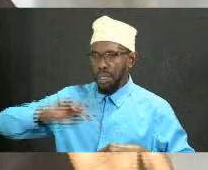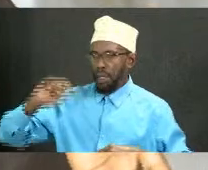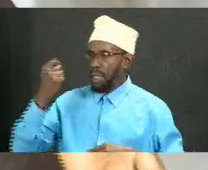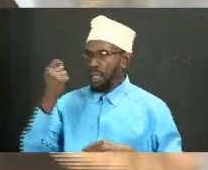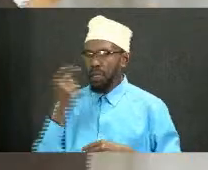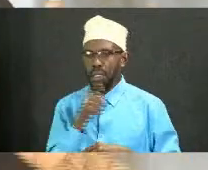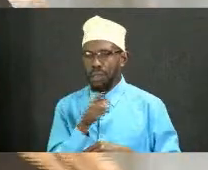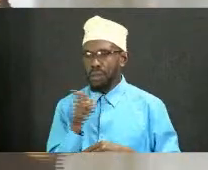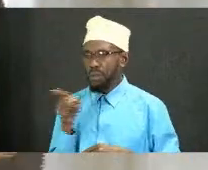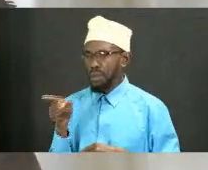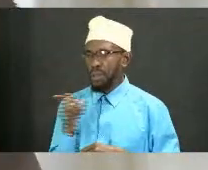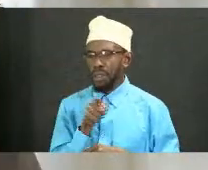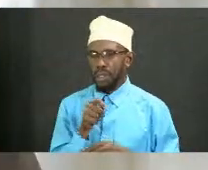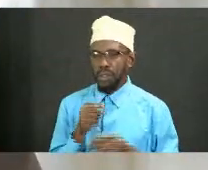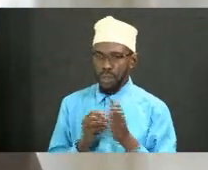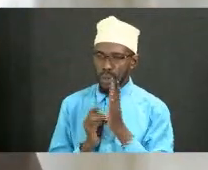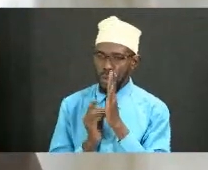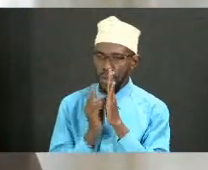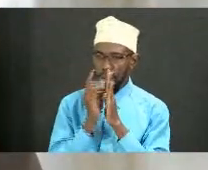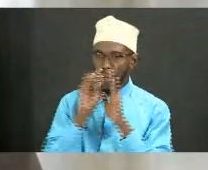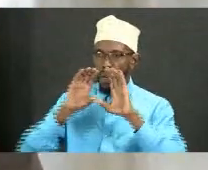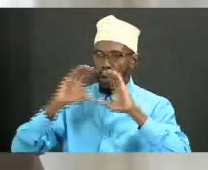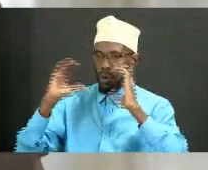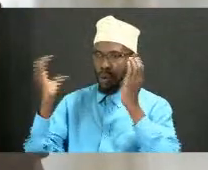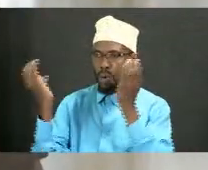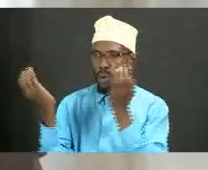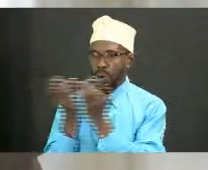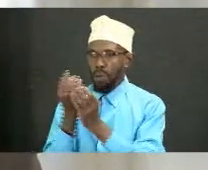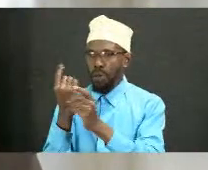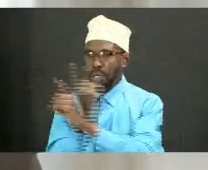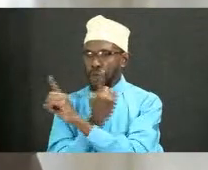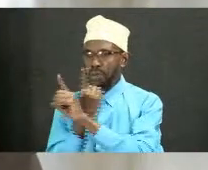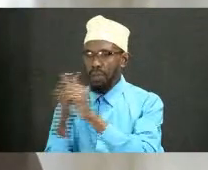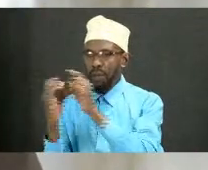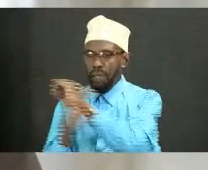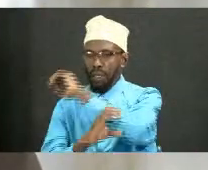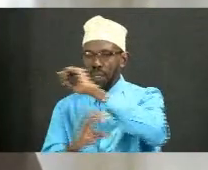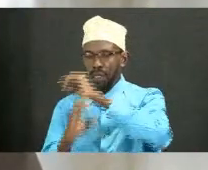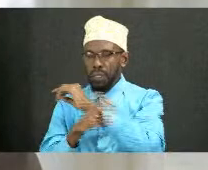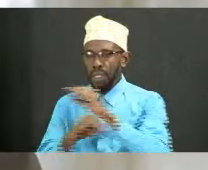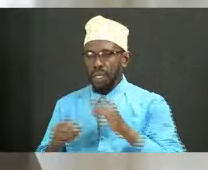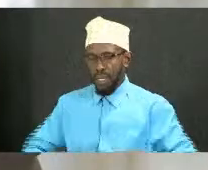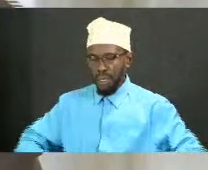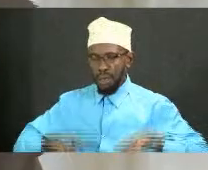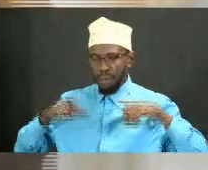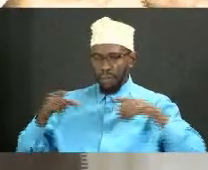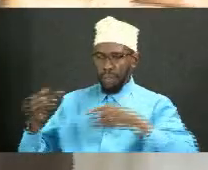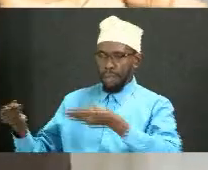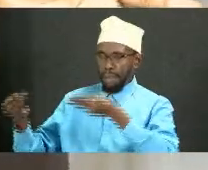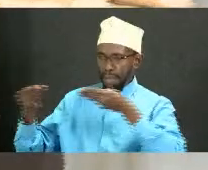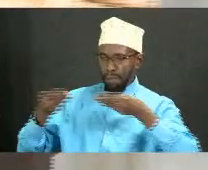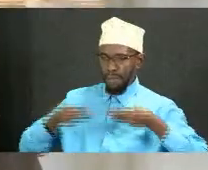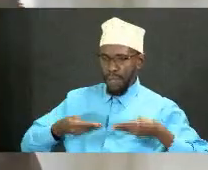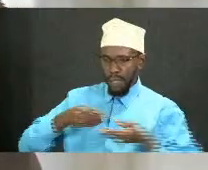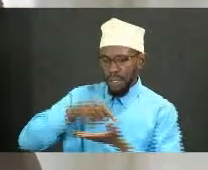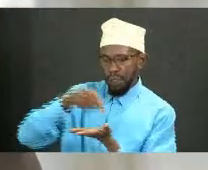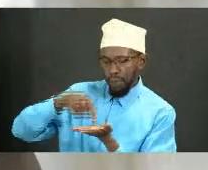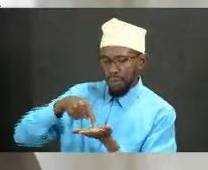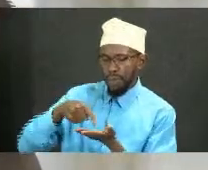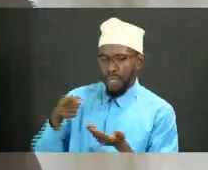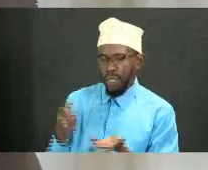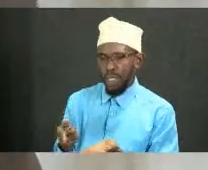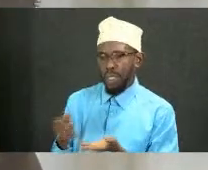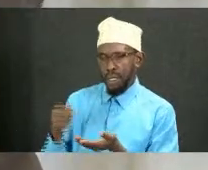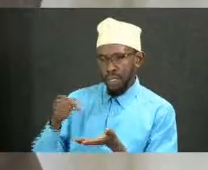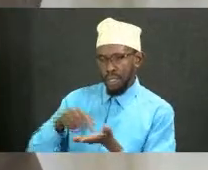ni hivi inaendelea. Ukiangalia globally kuna inchi kadhaa kama ni afya ya kiakili wamechukua huu mwenendo. Je,